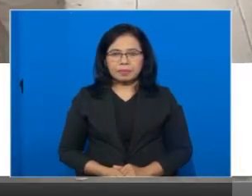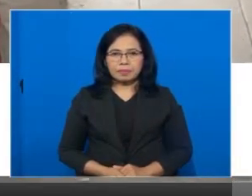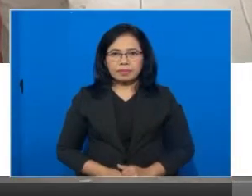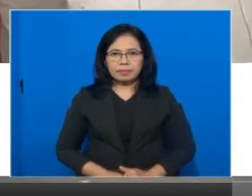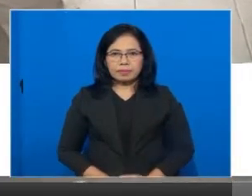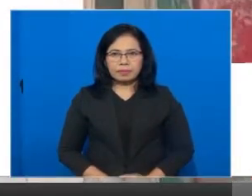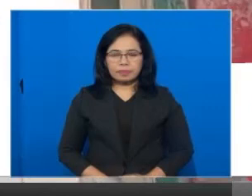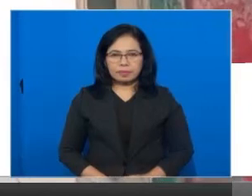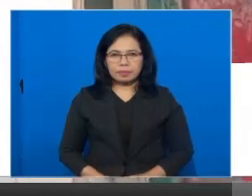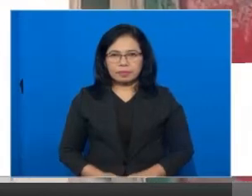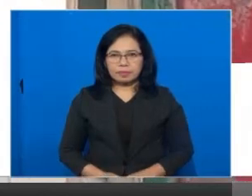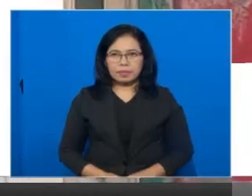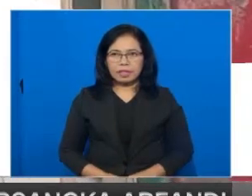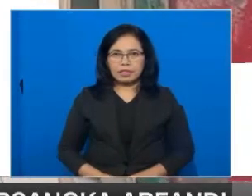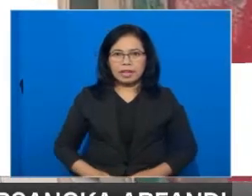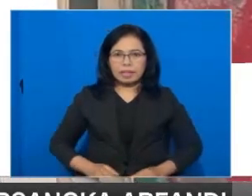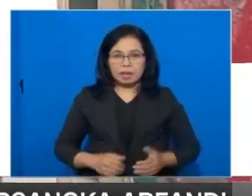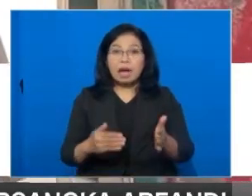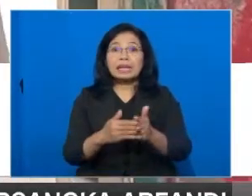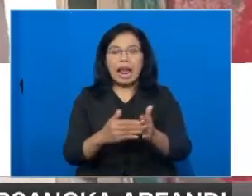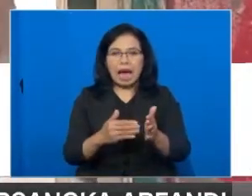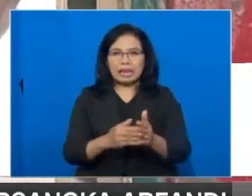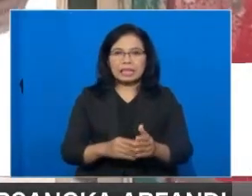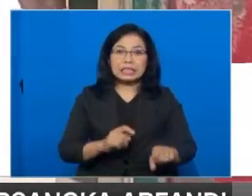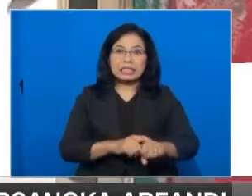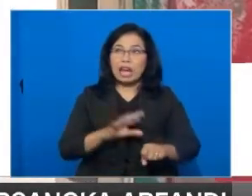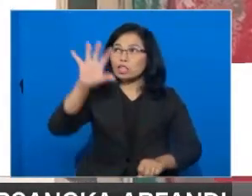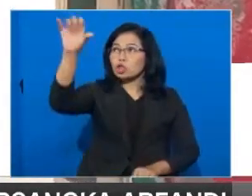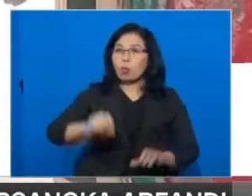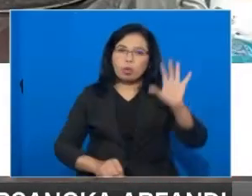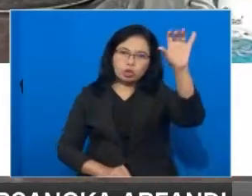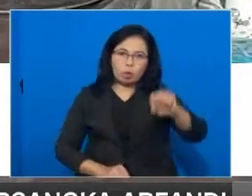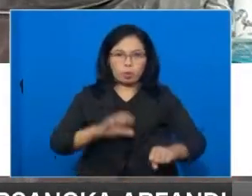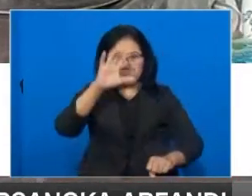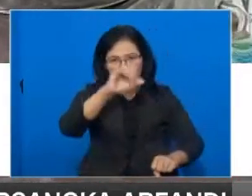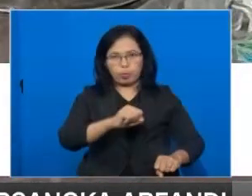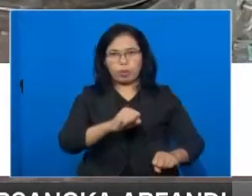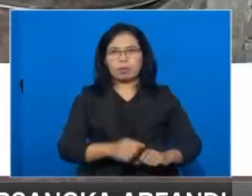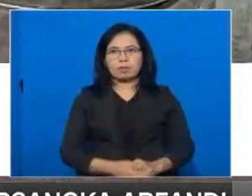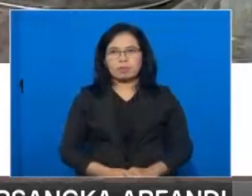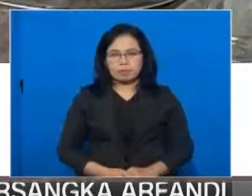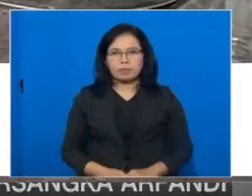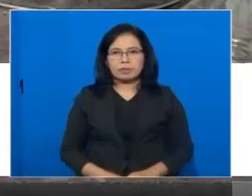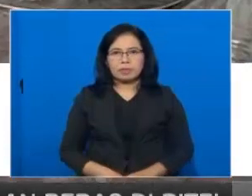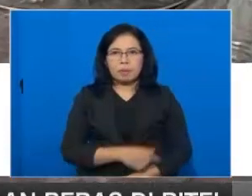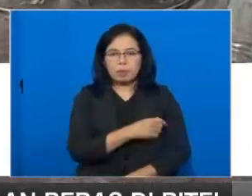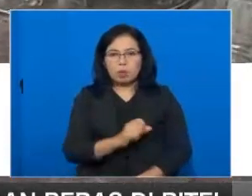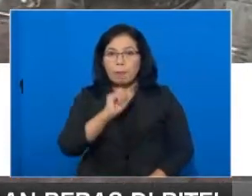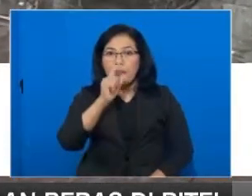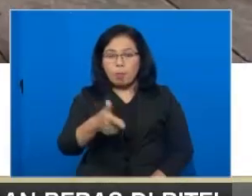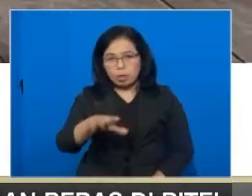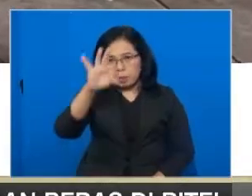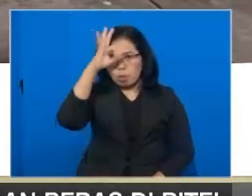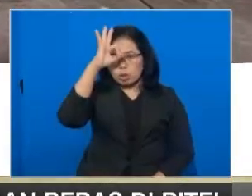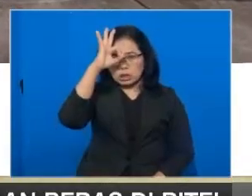mencopot alatagaany petug penga berenc mapkan ini Adapun Sudirman ketika